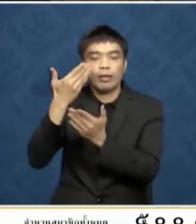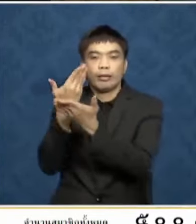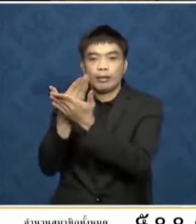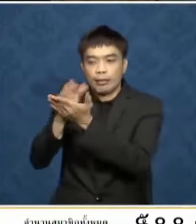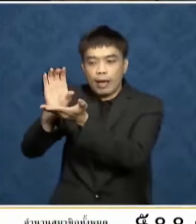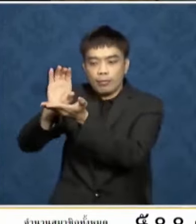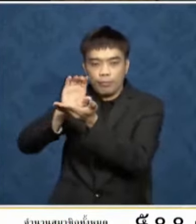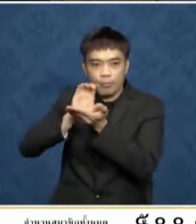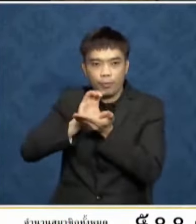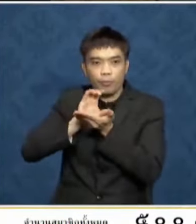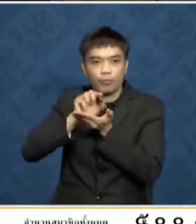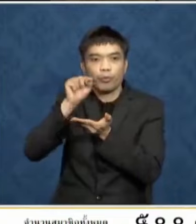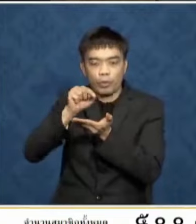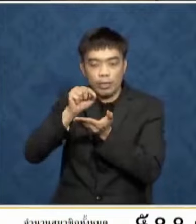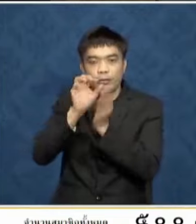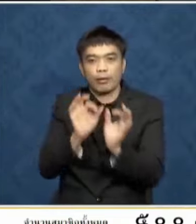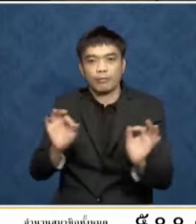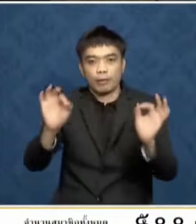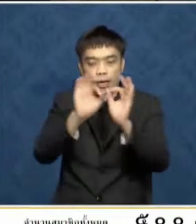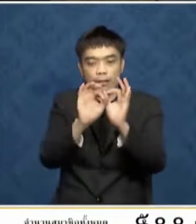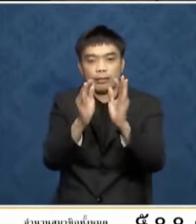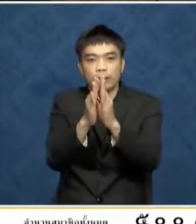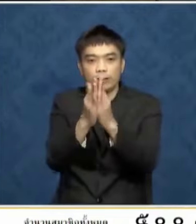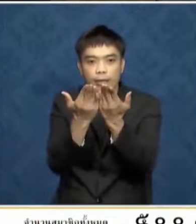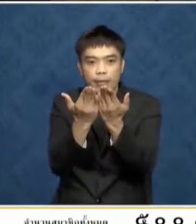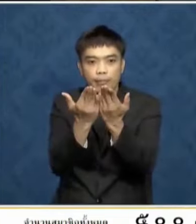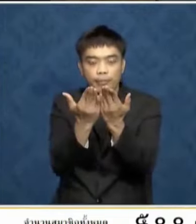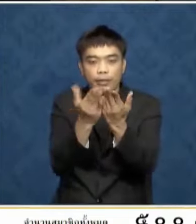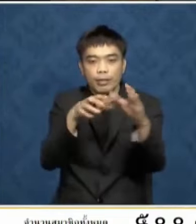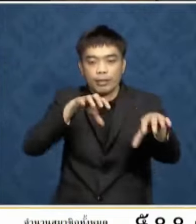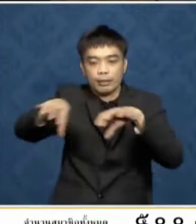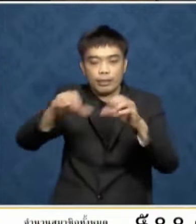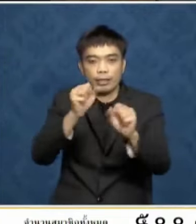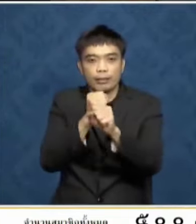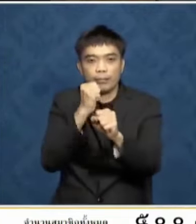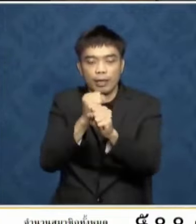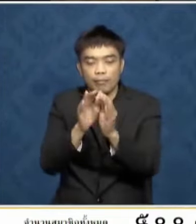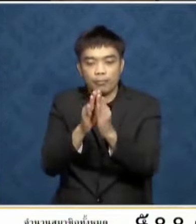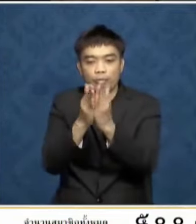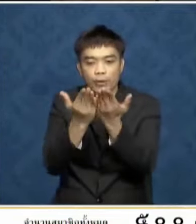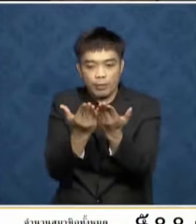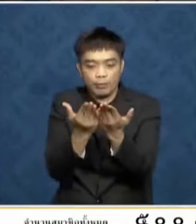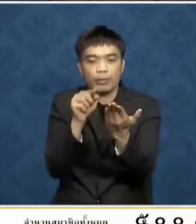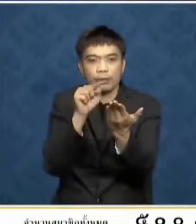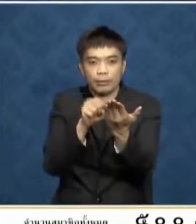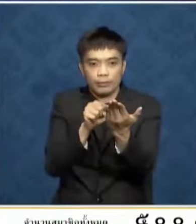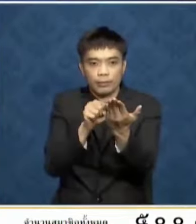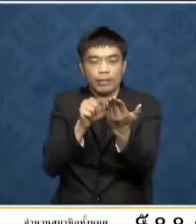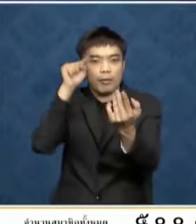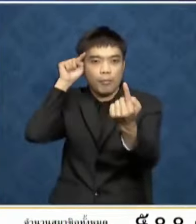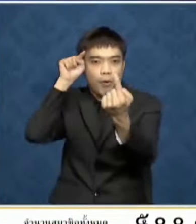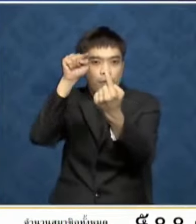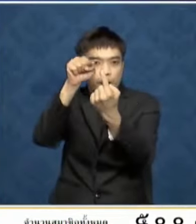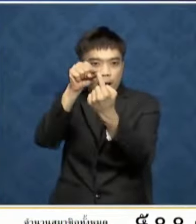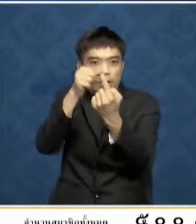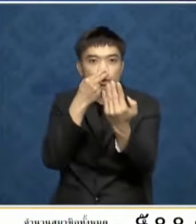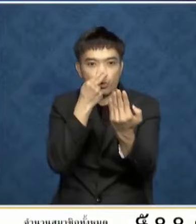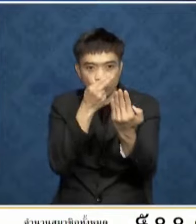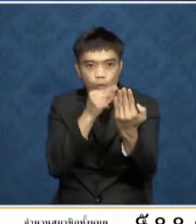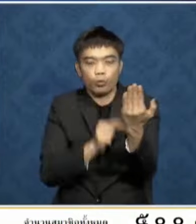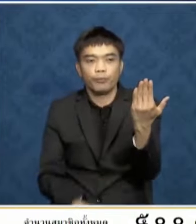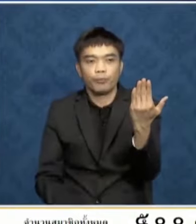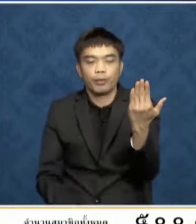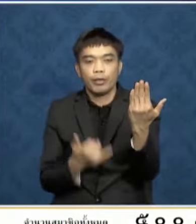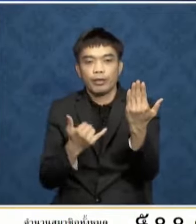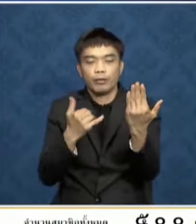บอยู่ที่เลมยุทธศาต์การจดสนงประมาณที่จดทำขึ้นโยสำนกงบประมาณถกัเรามาดูกัที่เปาหมายก็จะเหนวา